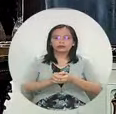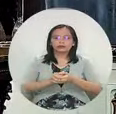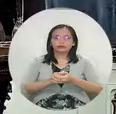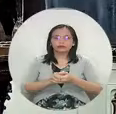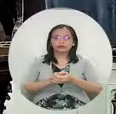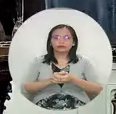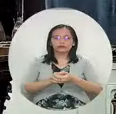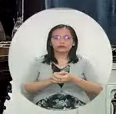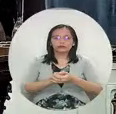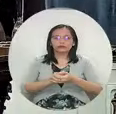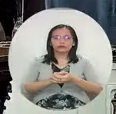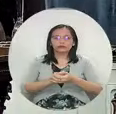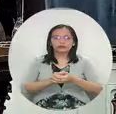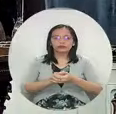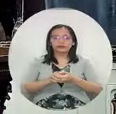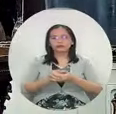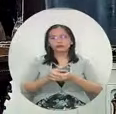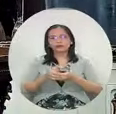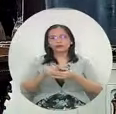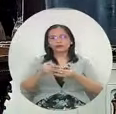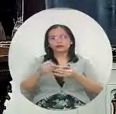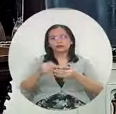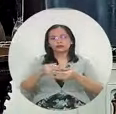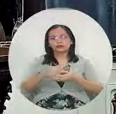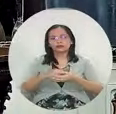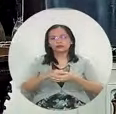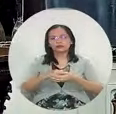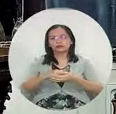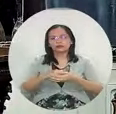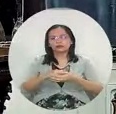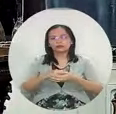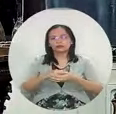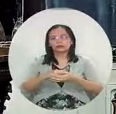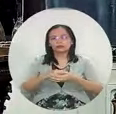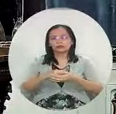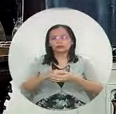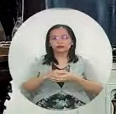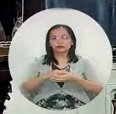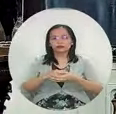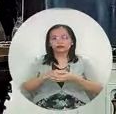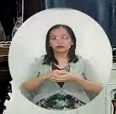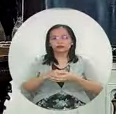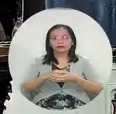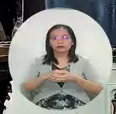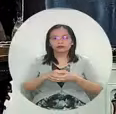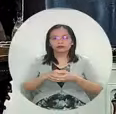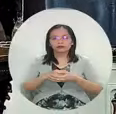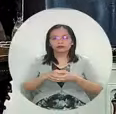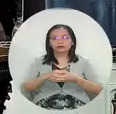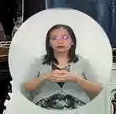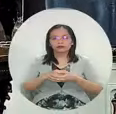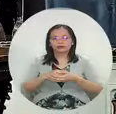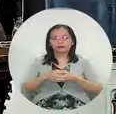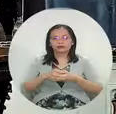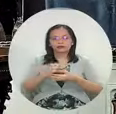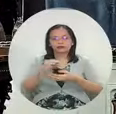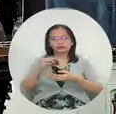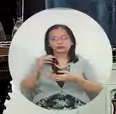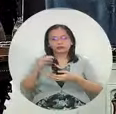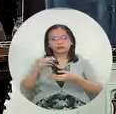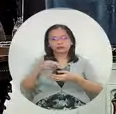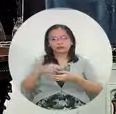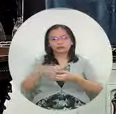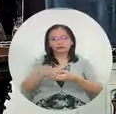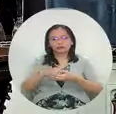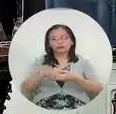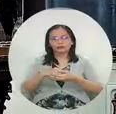China to Pakistan, di ba? Oh. Europe. China to Europe. China to Europe. Mauna ang